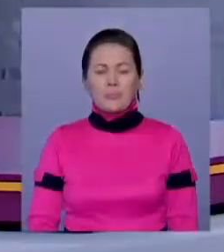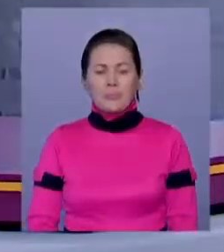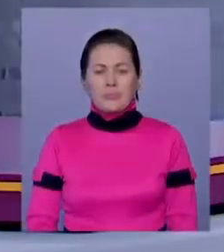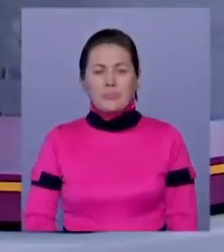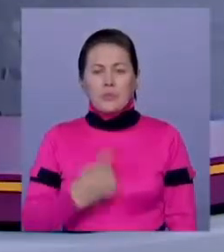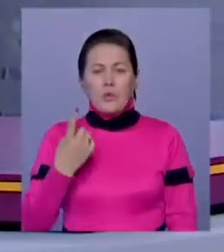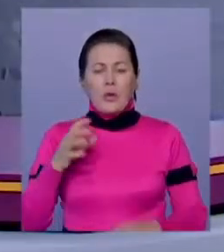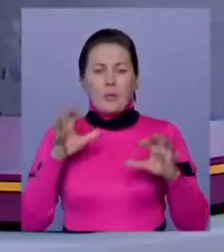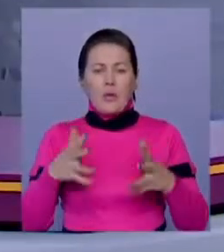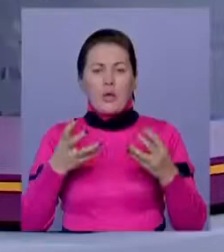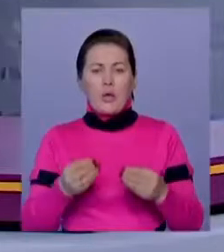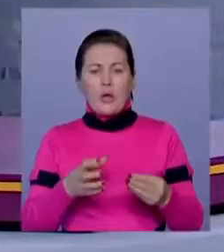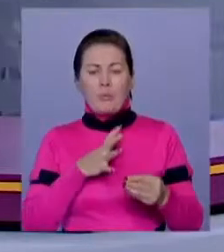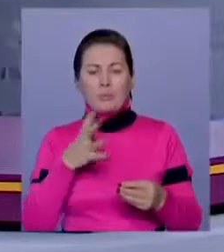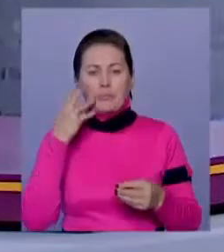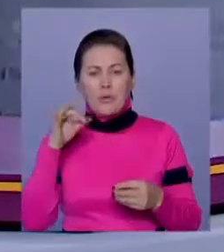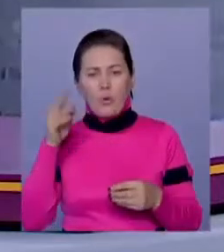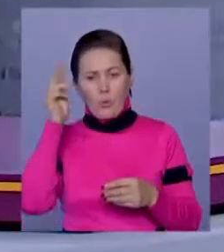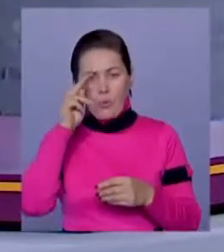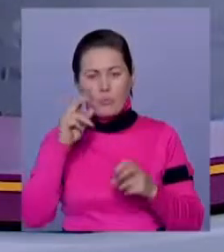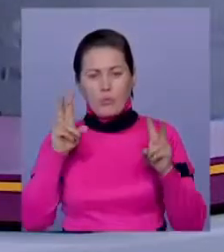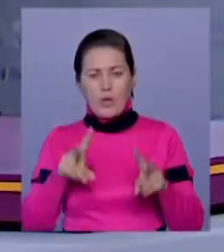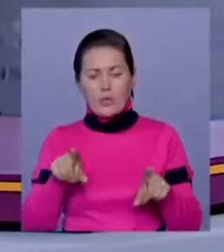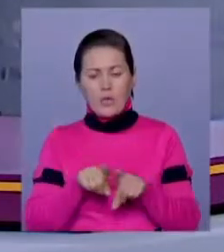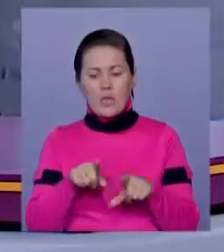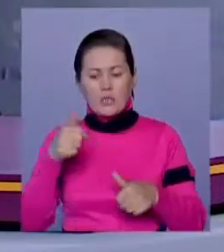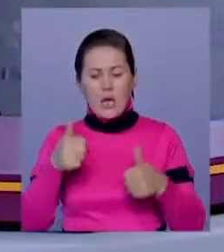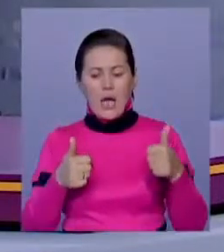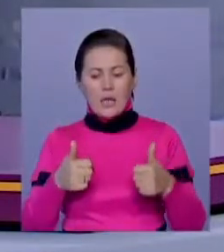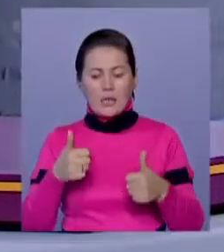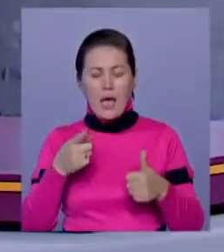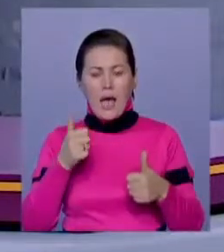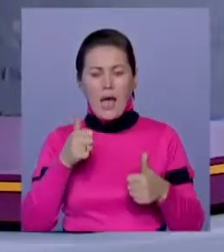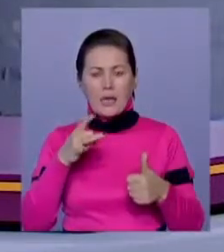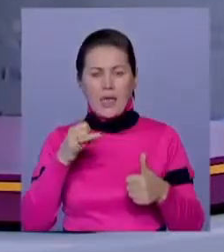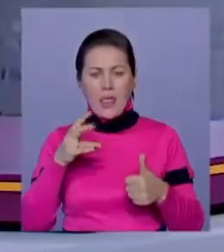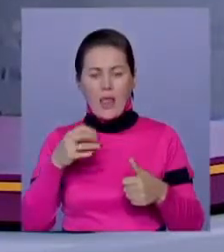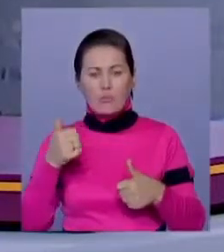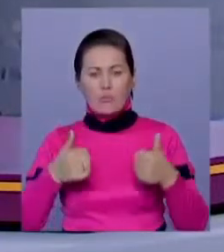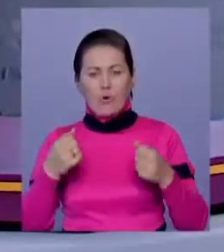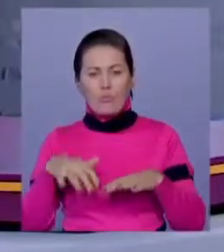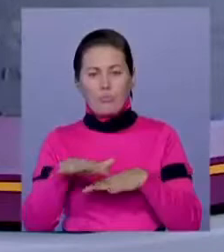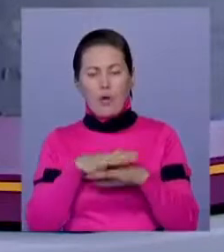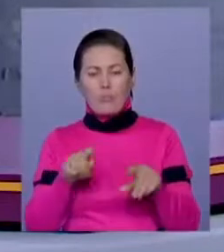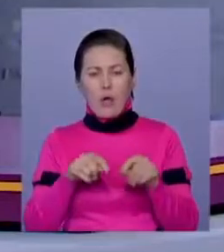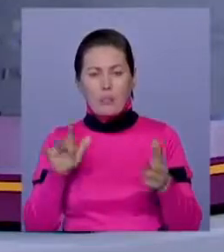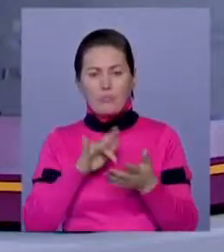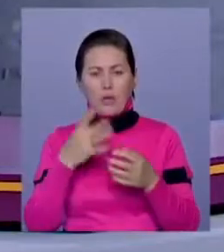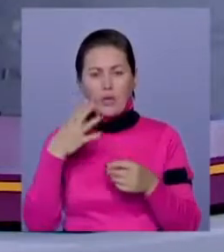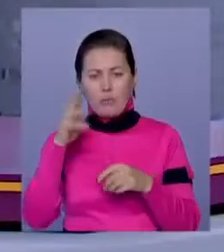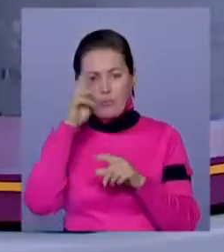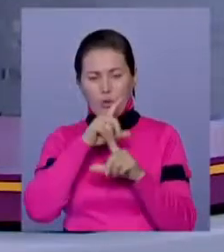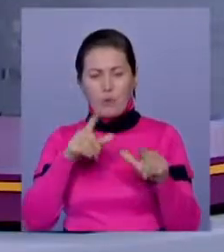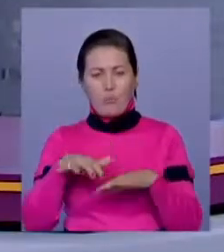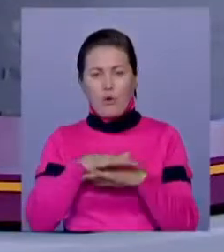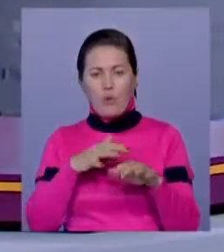Тұңғыш президент күні қарсаңында Алматыда оқушыларға арналып жарыс арена спорт кешені ашылды. Ол қаладағы нөмірі 40-шы мектеп